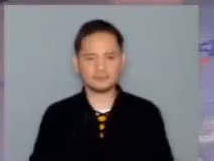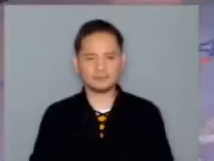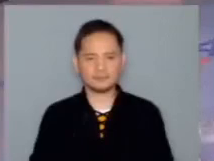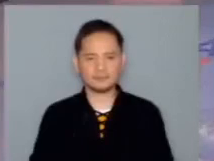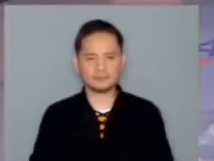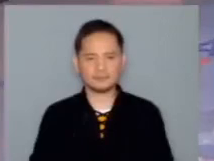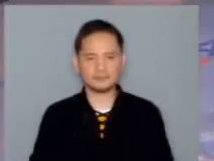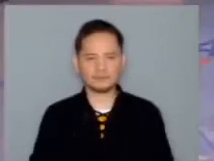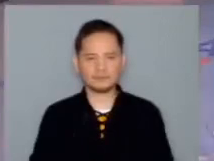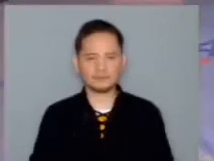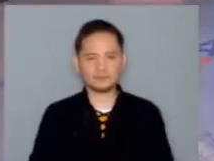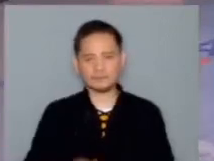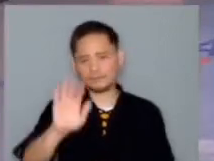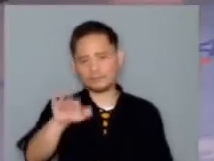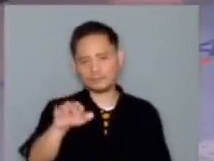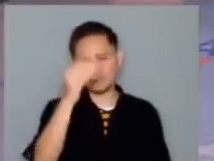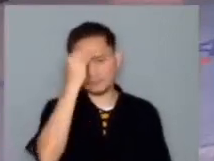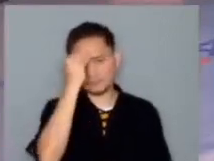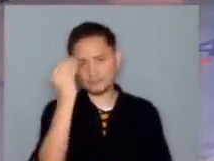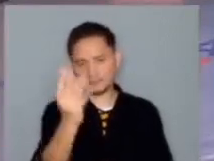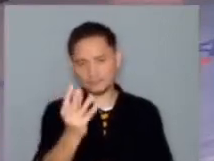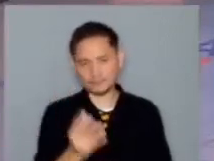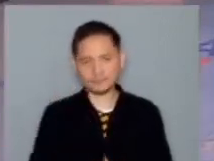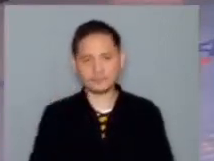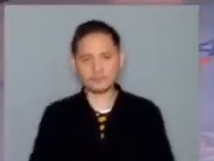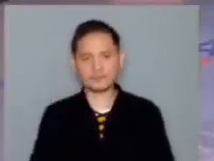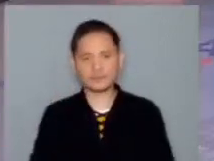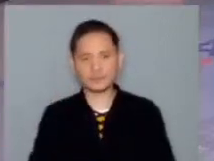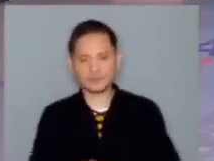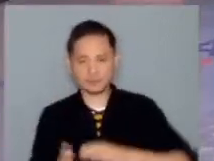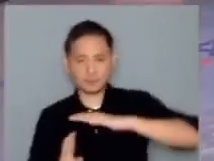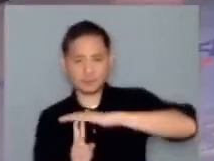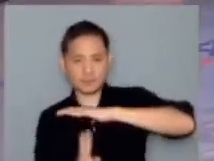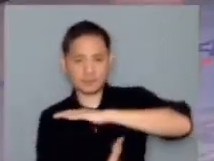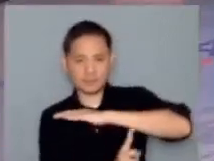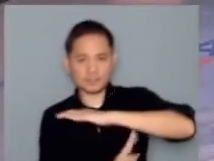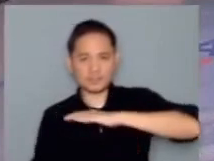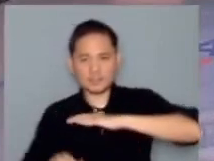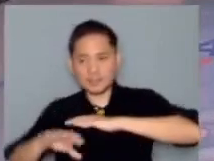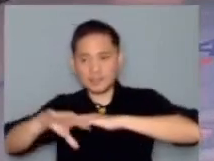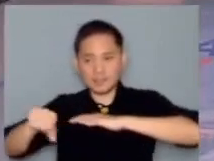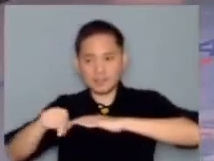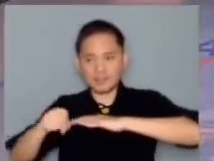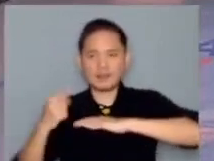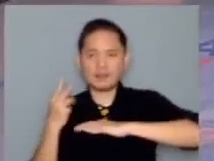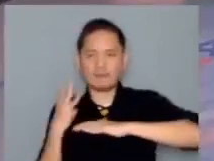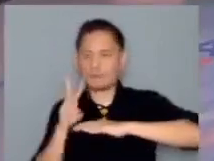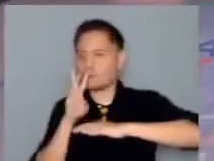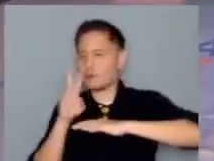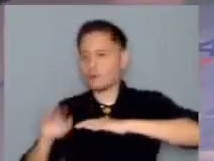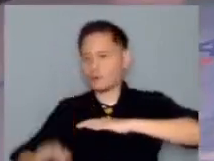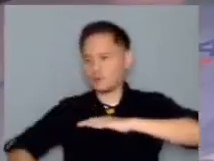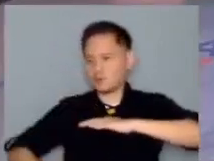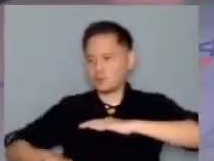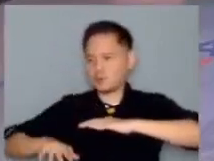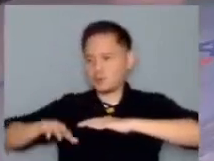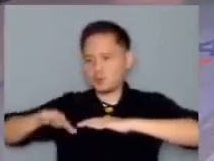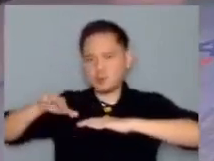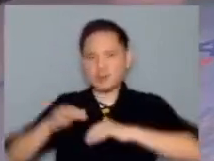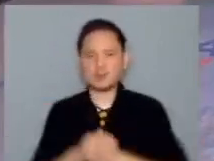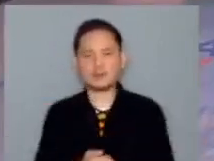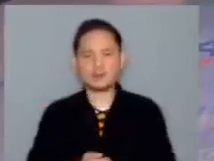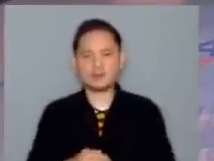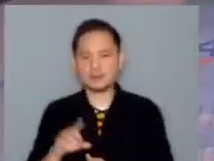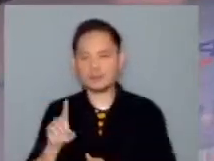Mga kapuso, ilang tulay o overflow bridge sa Bag-ao, Cagayan ang binaba pa rin ayon yan sa Bag-ao Municipal Disaster Risk Reduction and